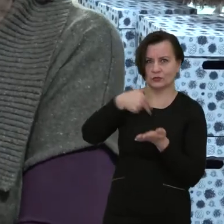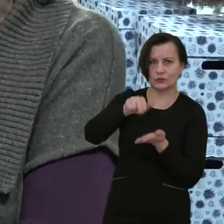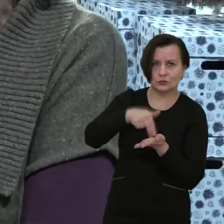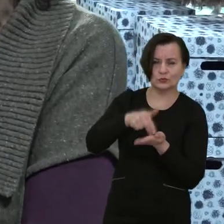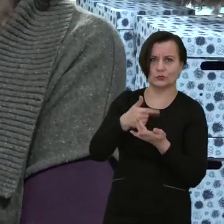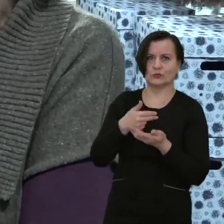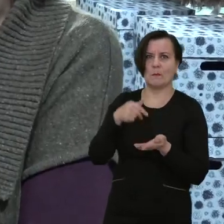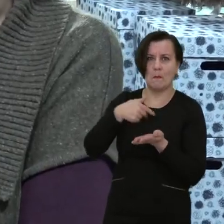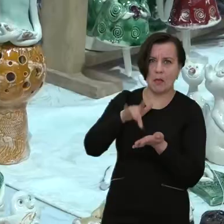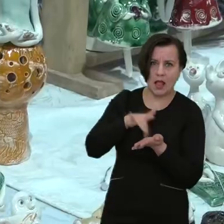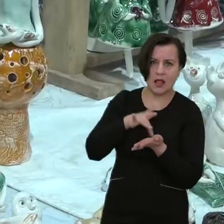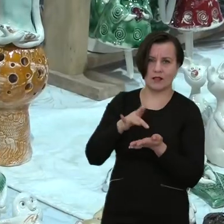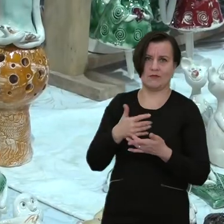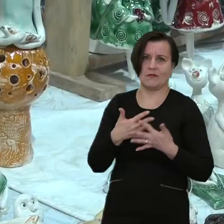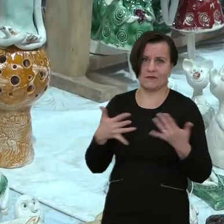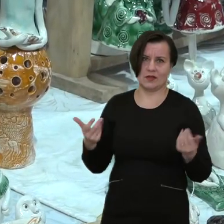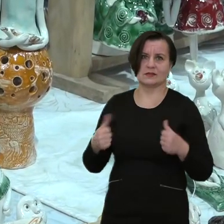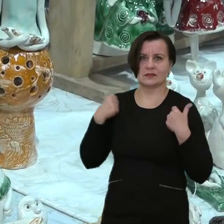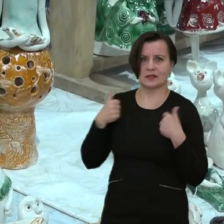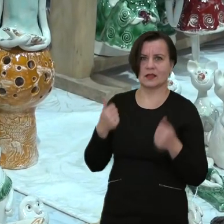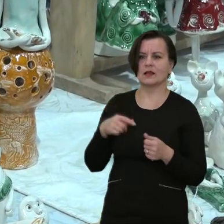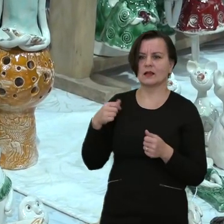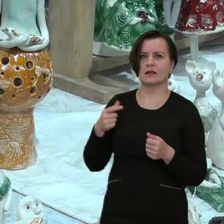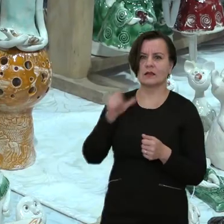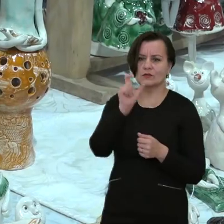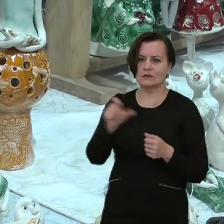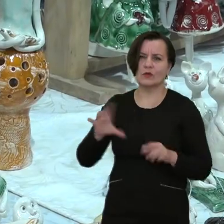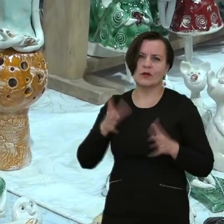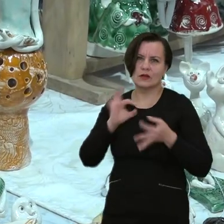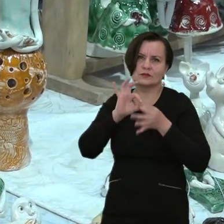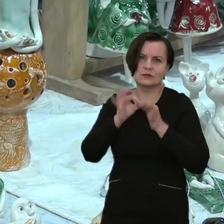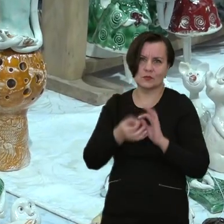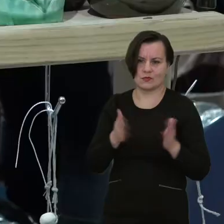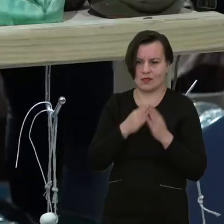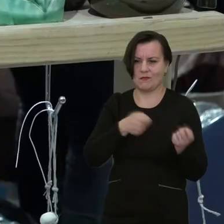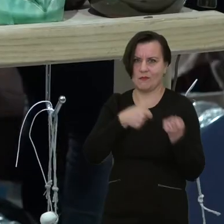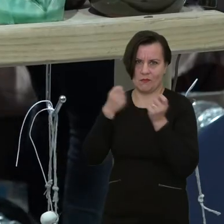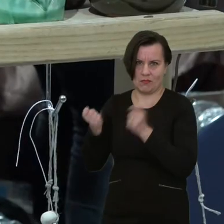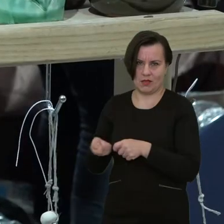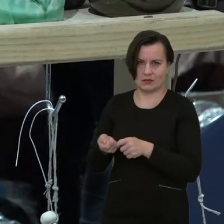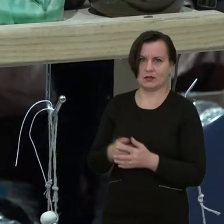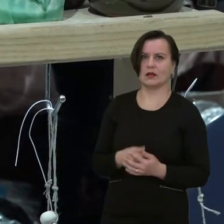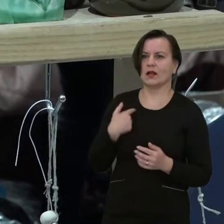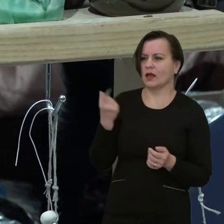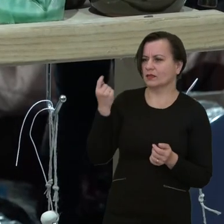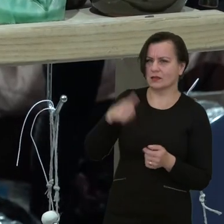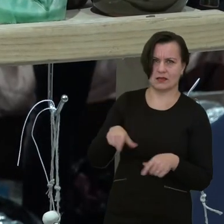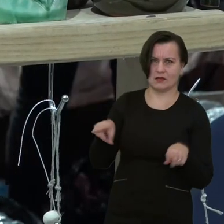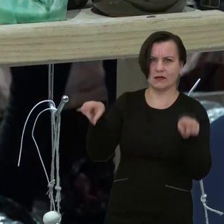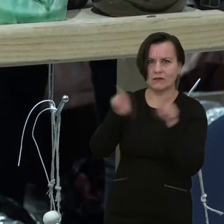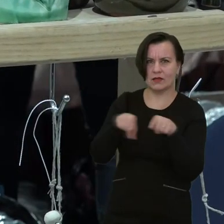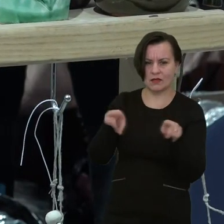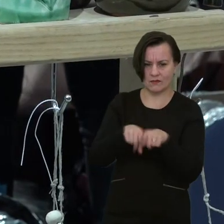žiurkiukai, peliukai, tai va visokius tokius stengiasi daryti, kad žmogui nors kažkokie tai smulkmenėliai į namus. Niekada